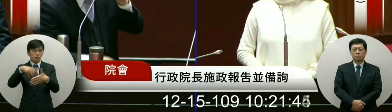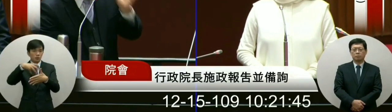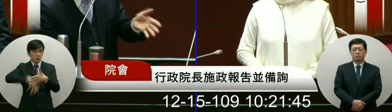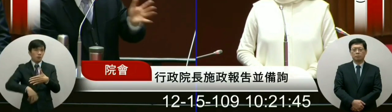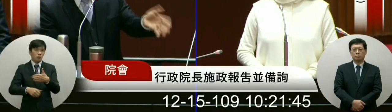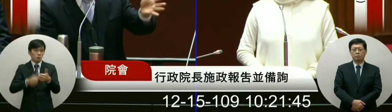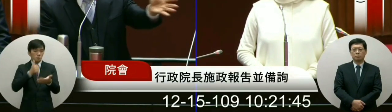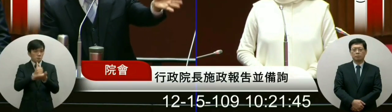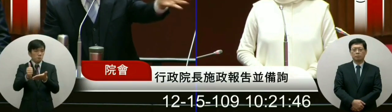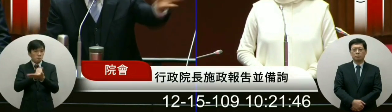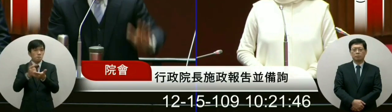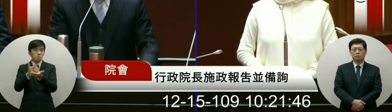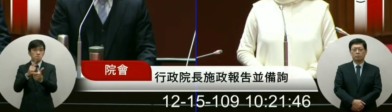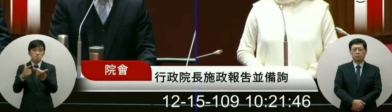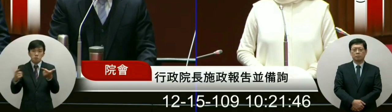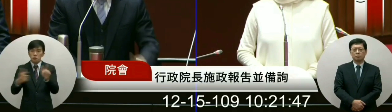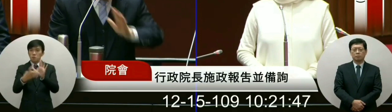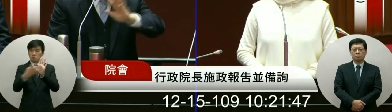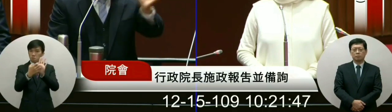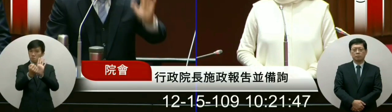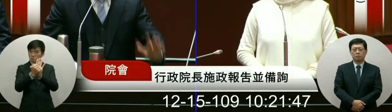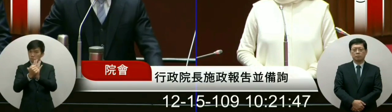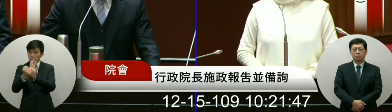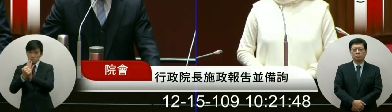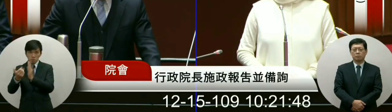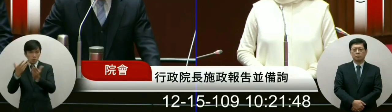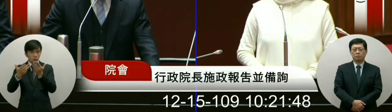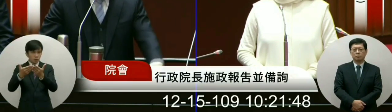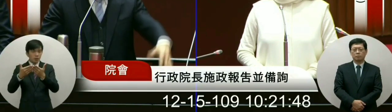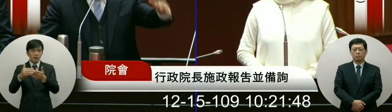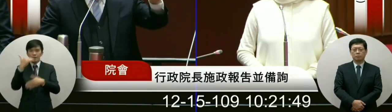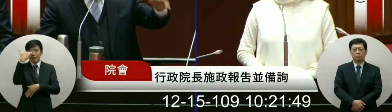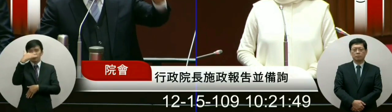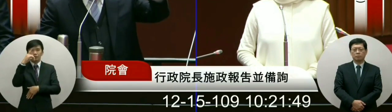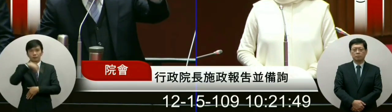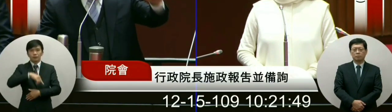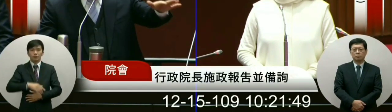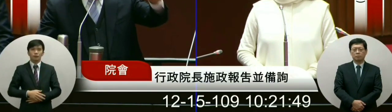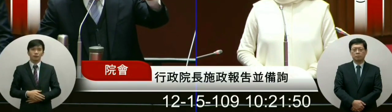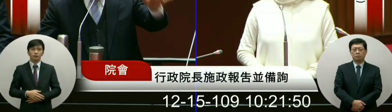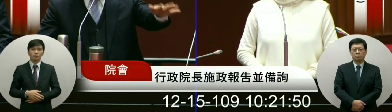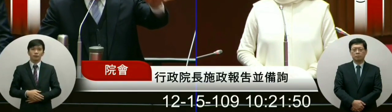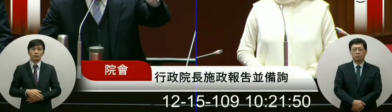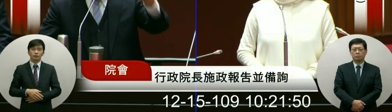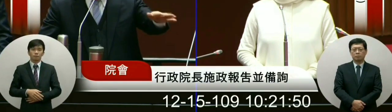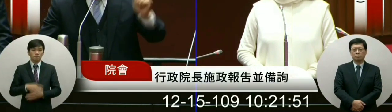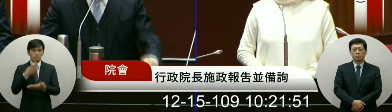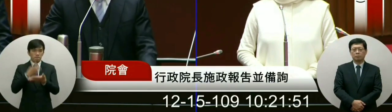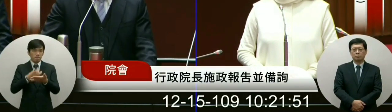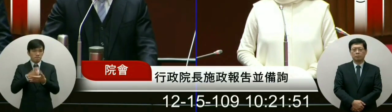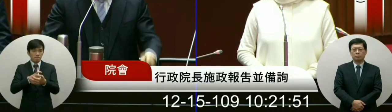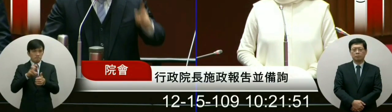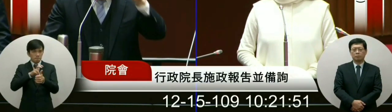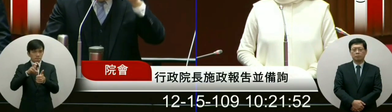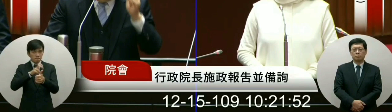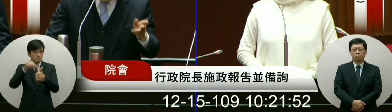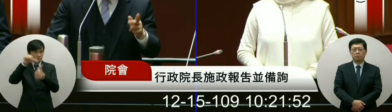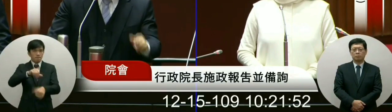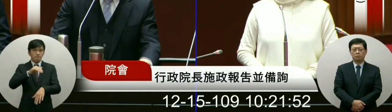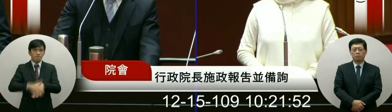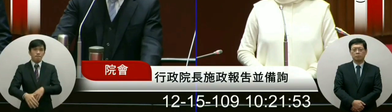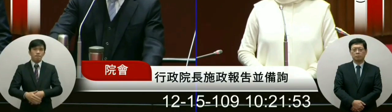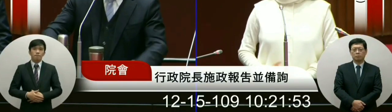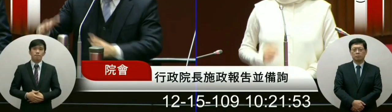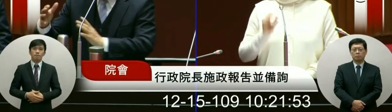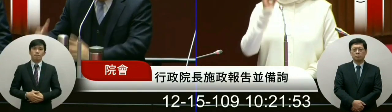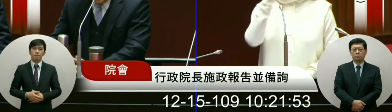路标示跟着肉种，不能有任何含糊，我一定严查严办。第